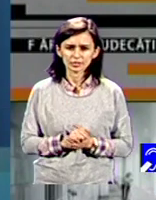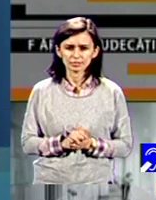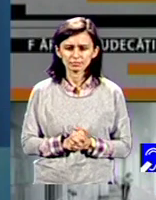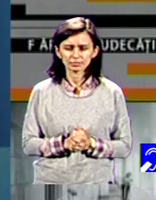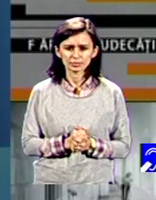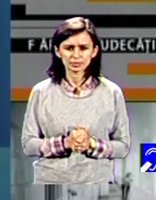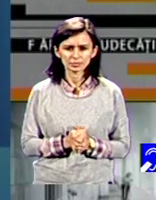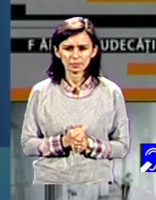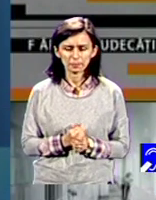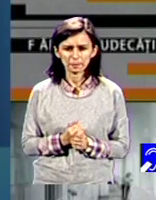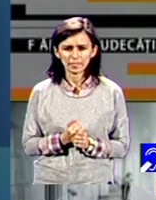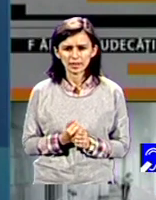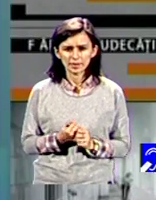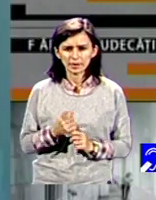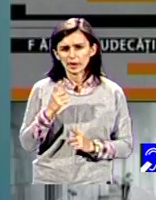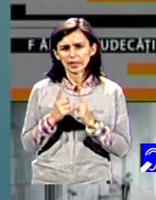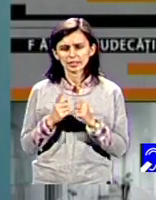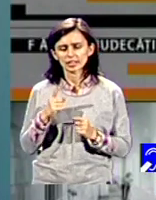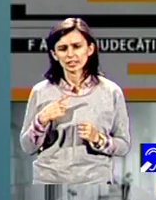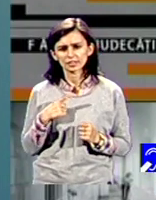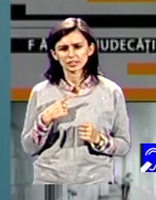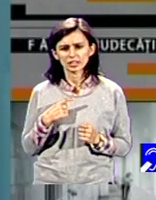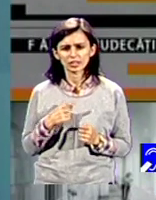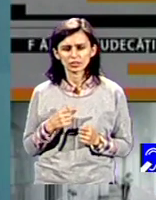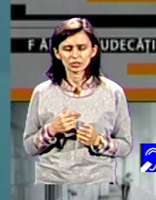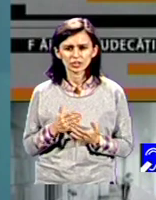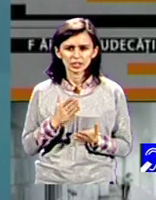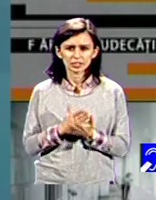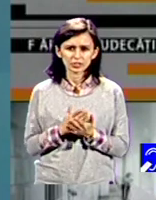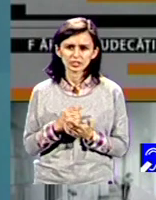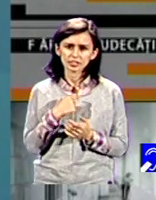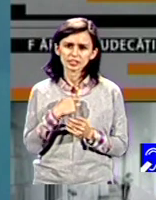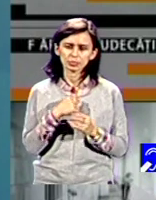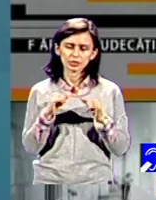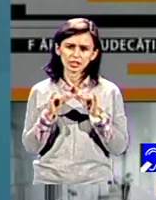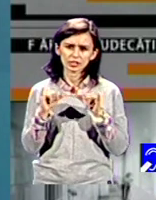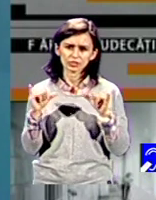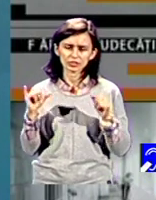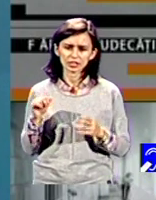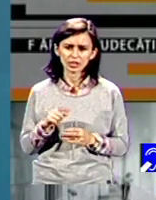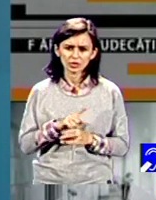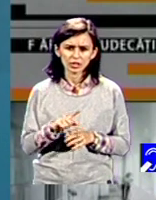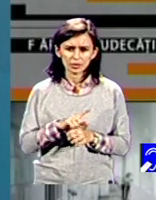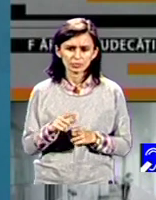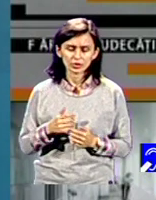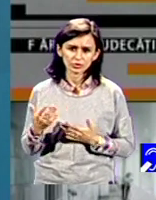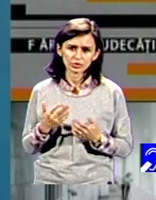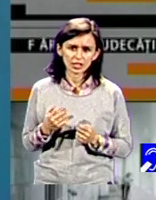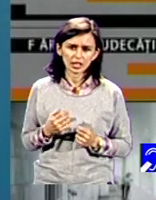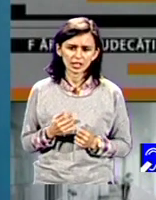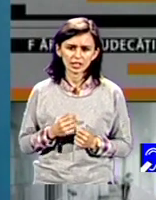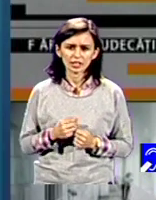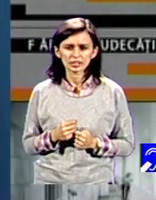un consens sau implicare până la urmă tot putea dezvolta un produs care să satisfacă